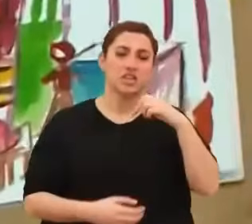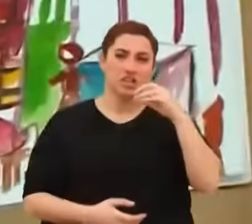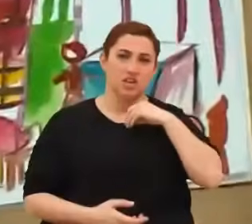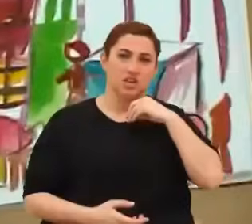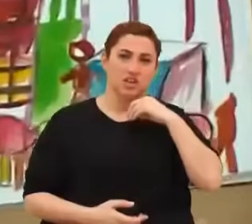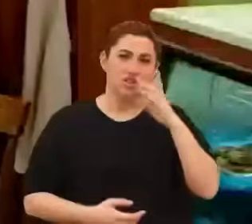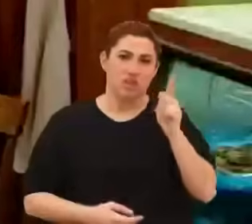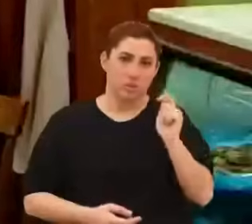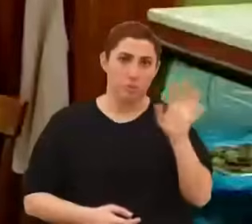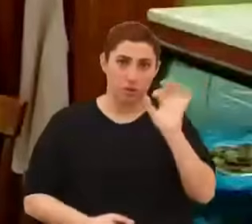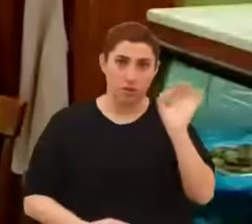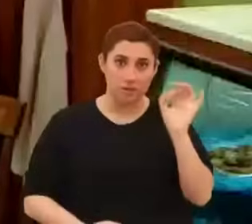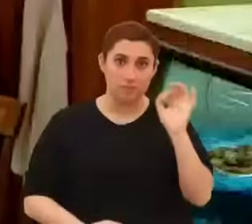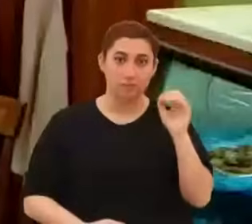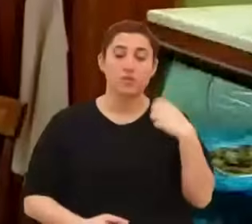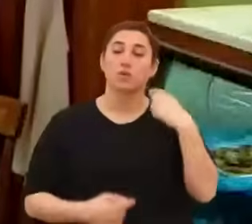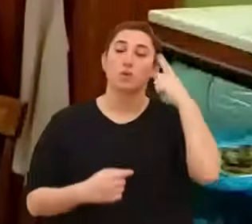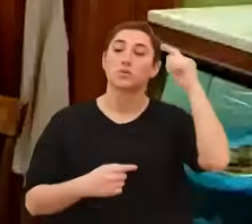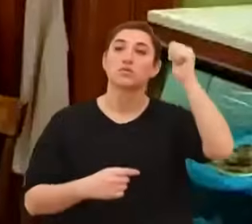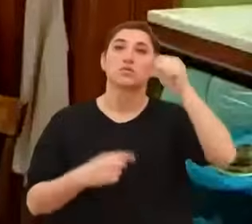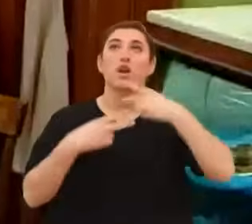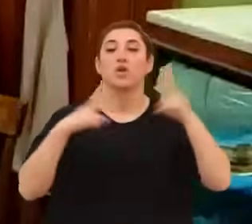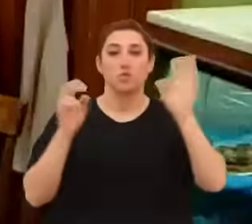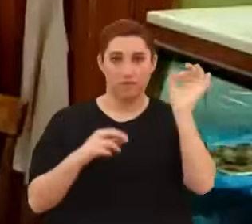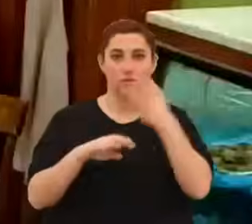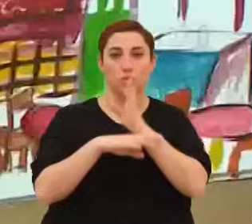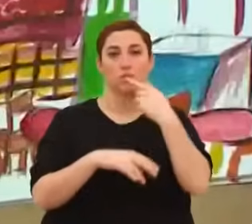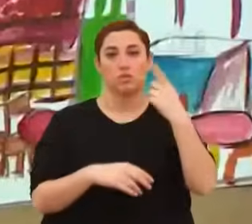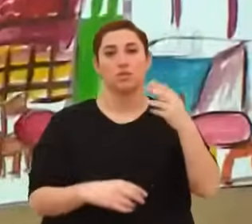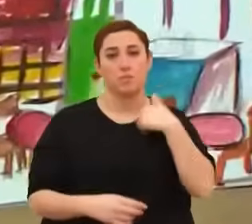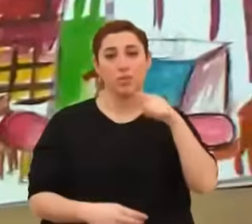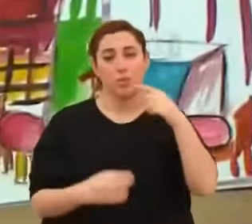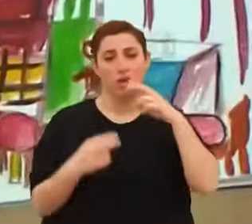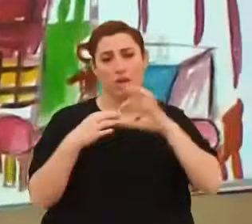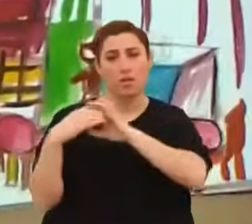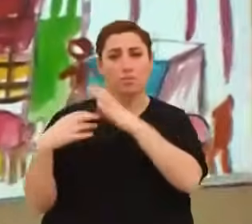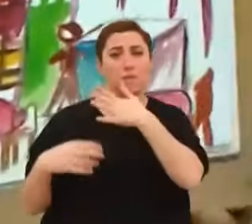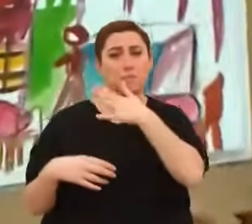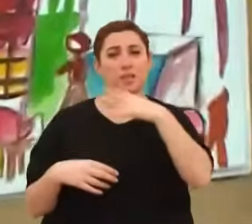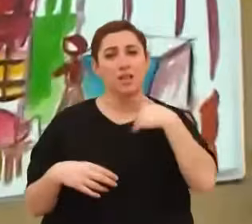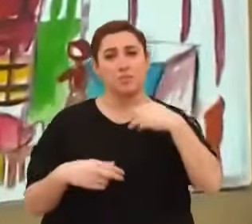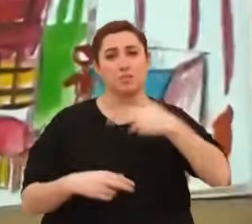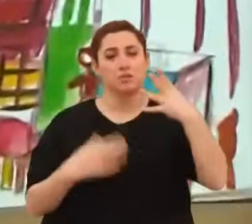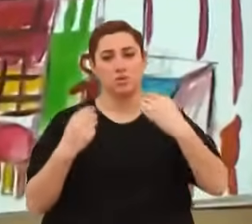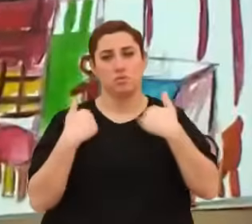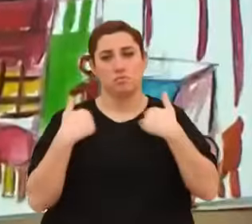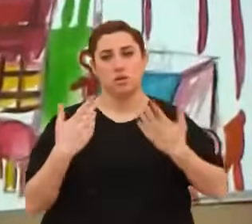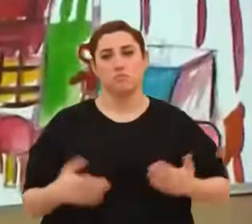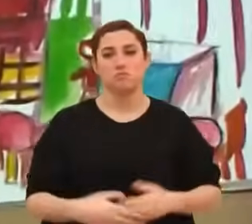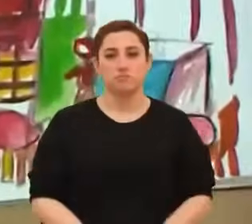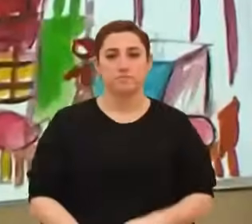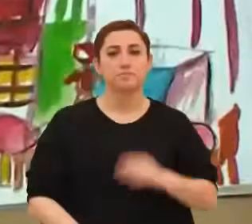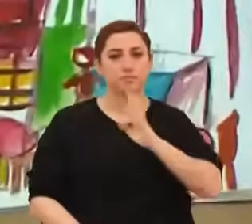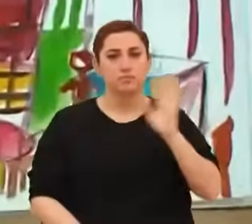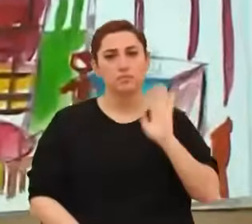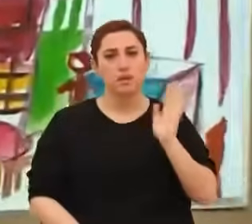şeysini... şey yapıyor değil mi? Ufkunu açıyor usta. Evet doğru dedin. Ben de biliyorum o kelimeyi herhalde değil mi? Bu ressam olan benim.